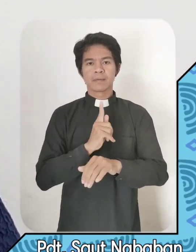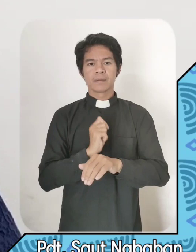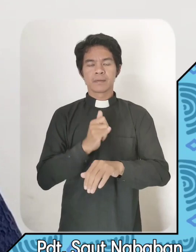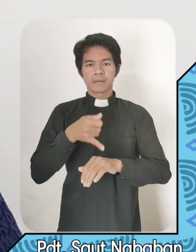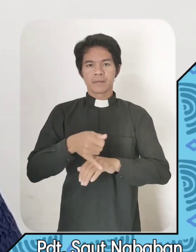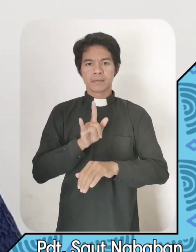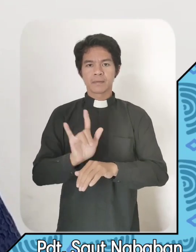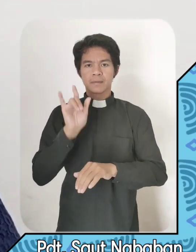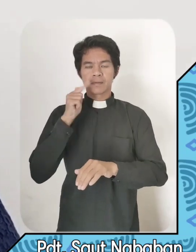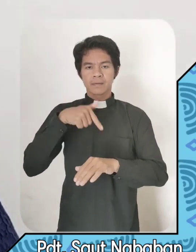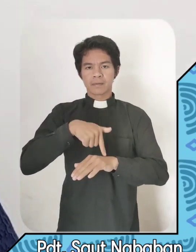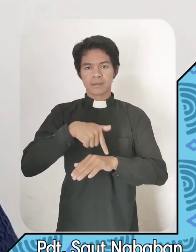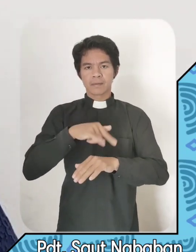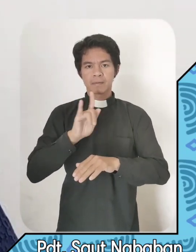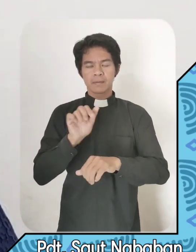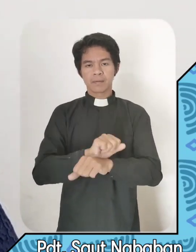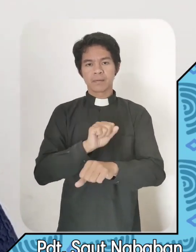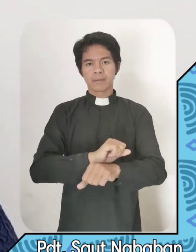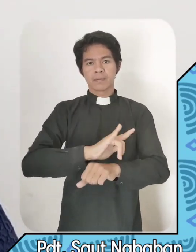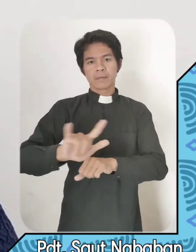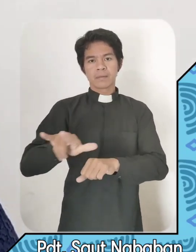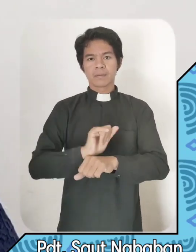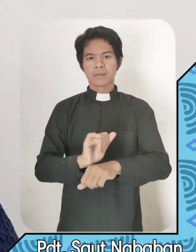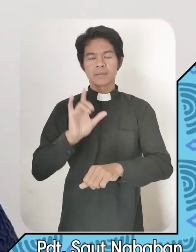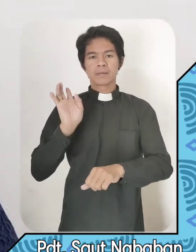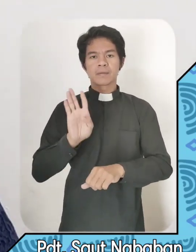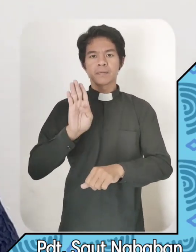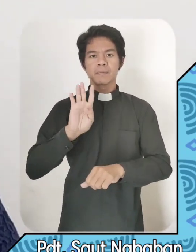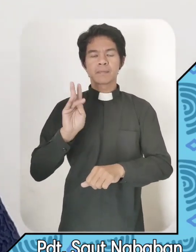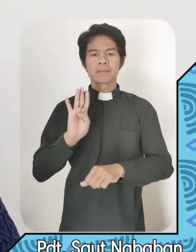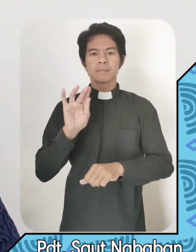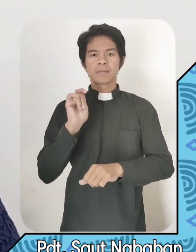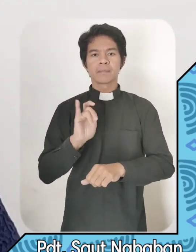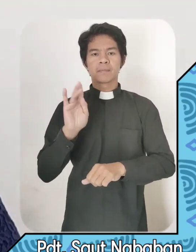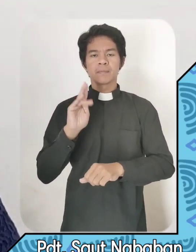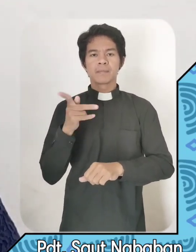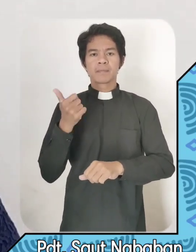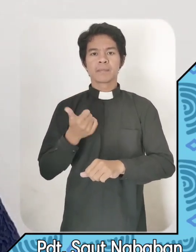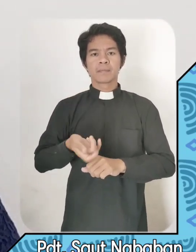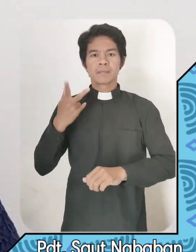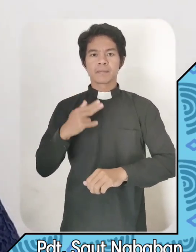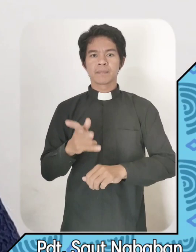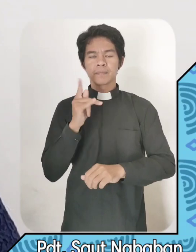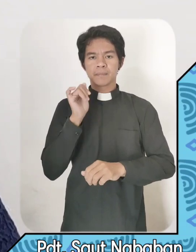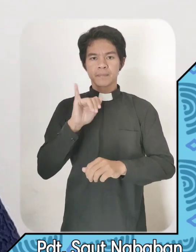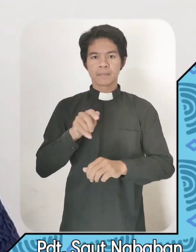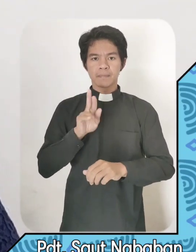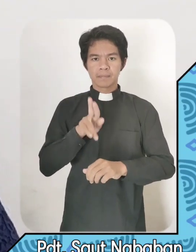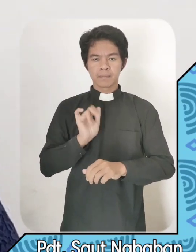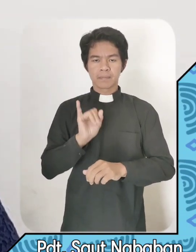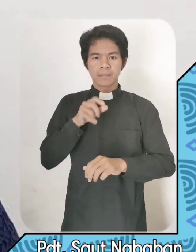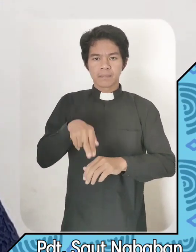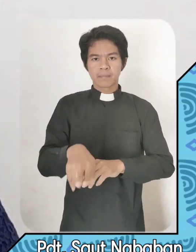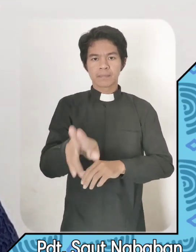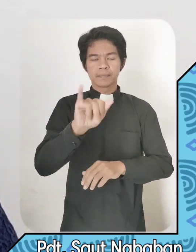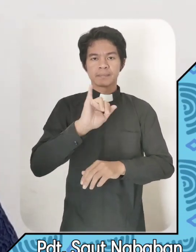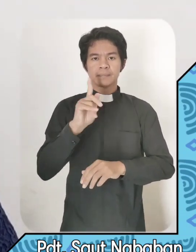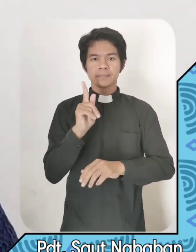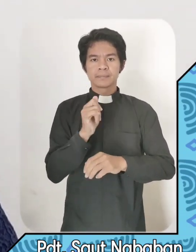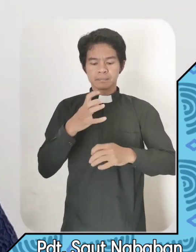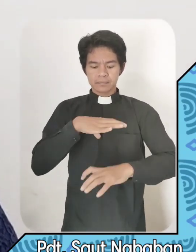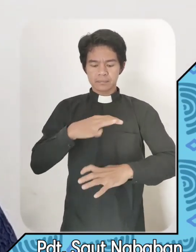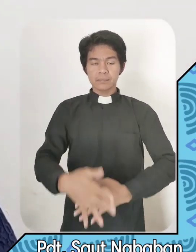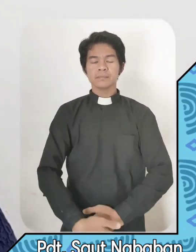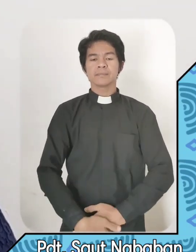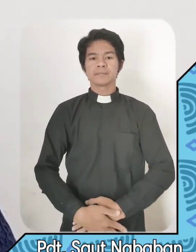kebiasaan yang kini kita lakukan oleh orang Batak, terlebih menjelang Jumat Agung